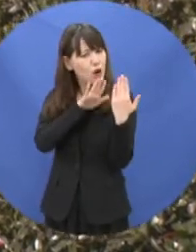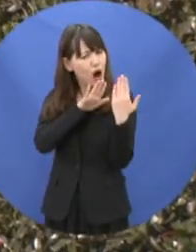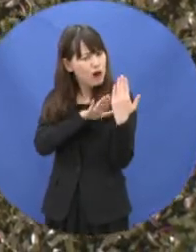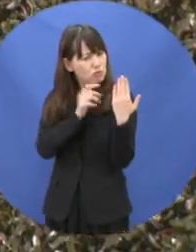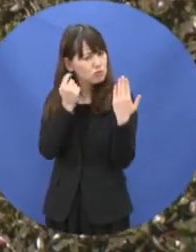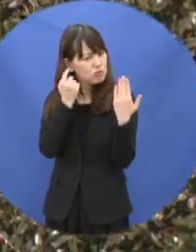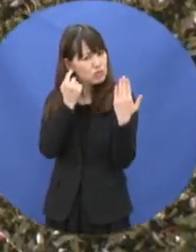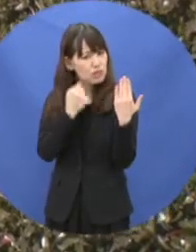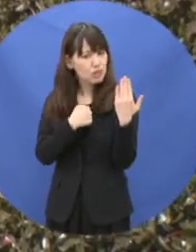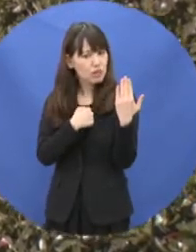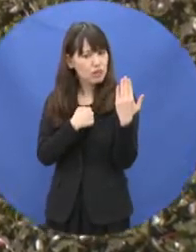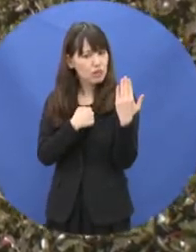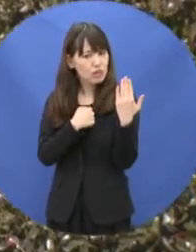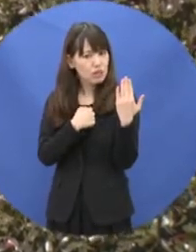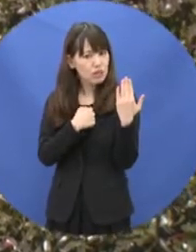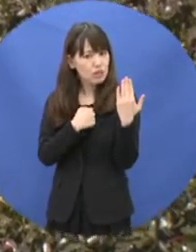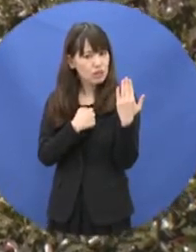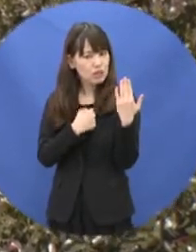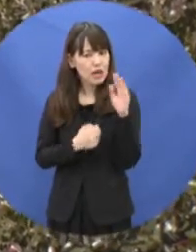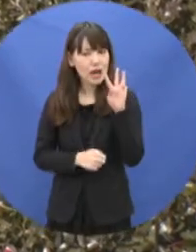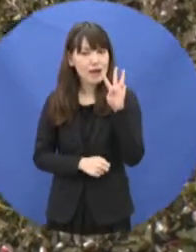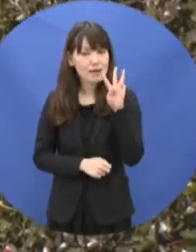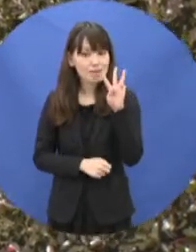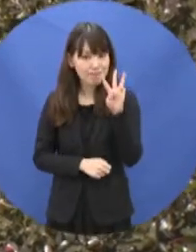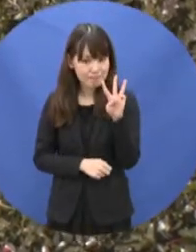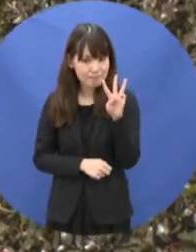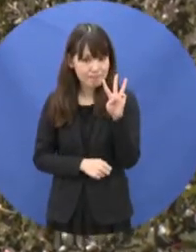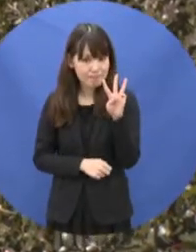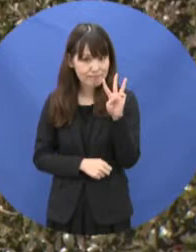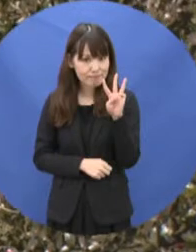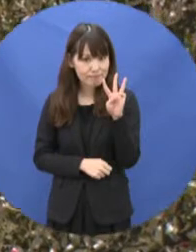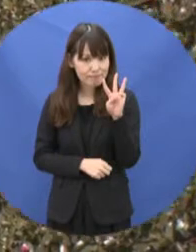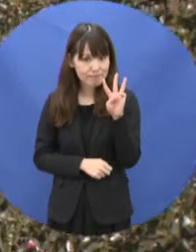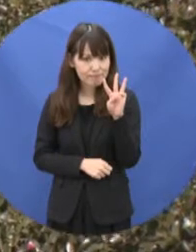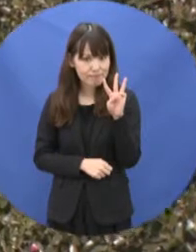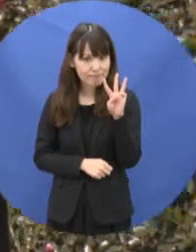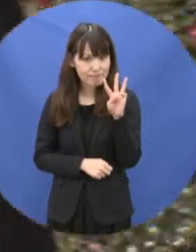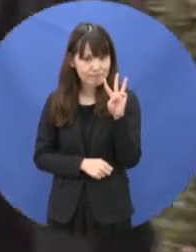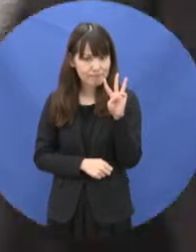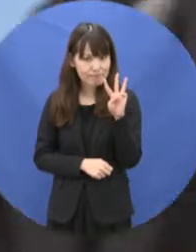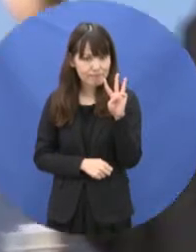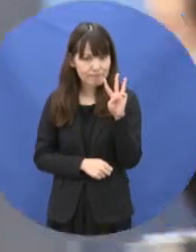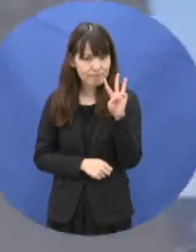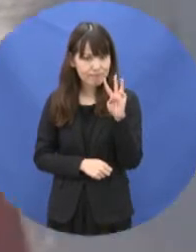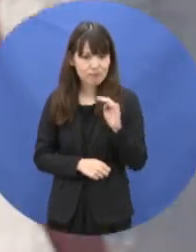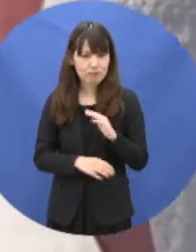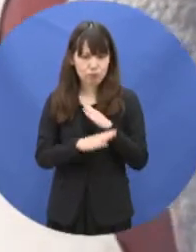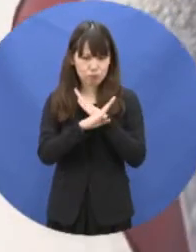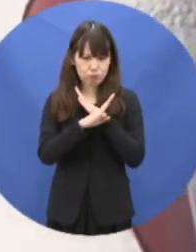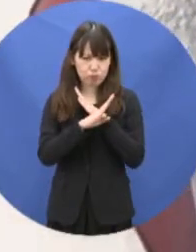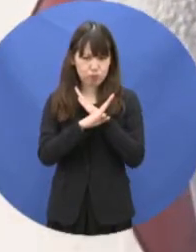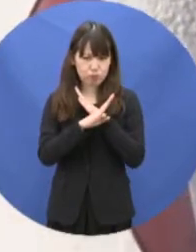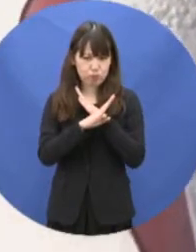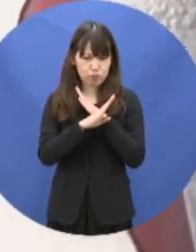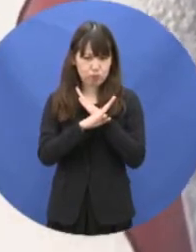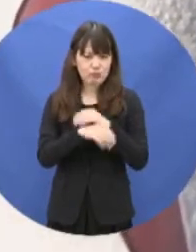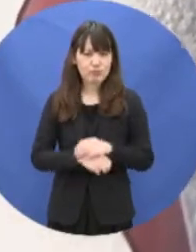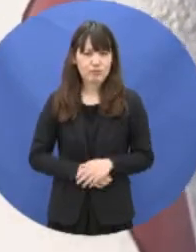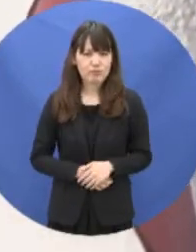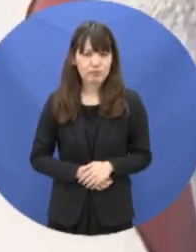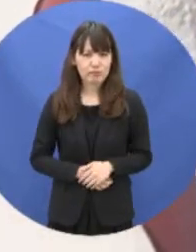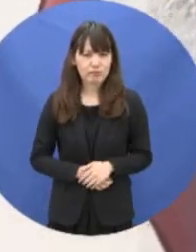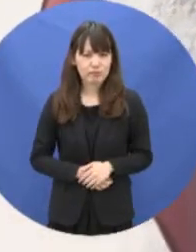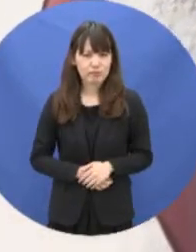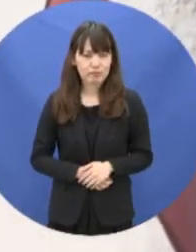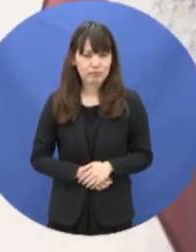るということで、合計で3つですよね。 いい答えですよ。 ブッブー ブッブ